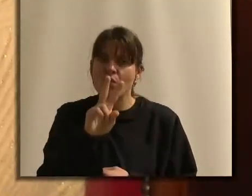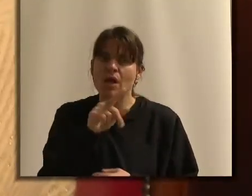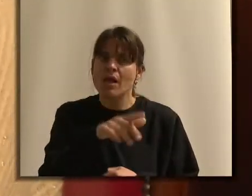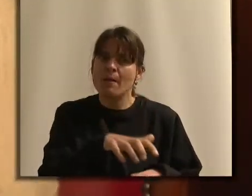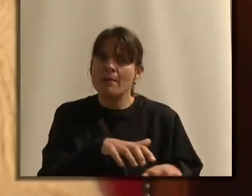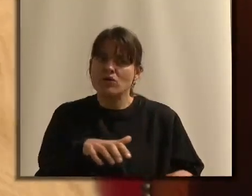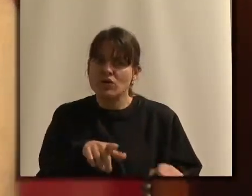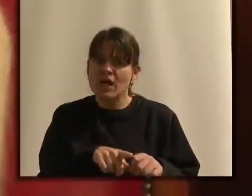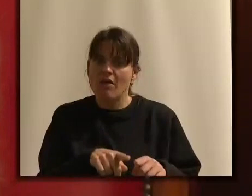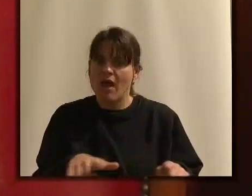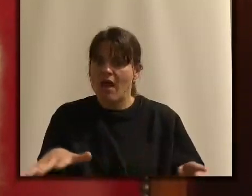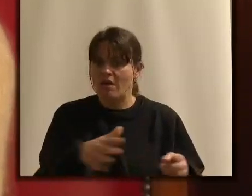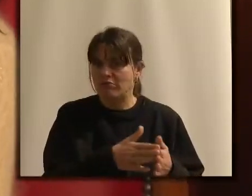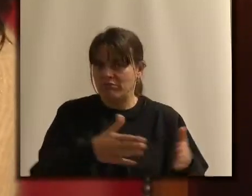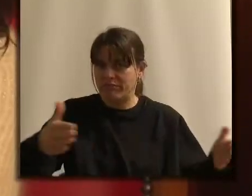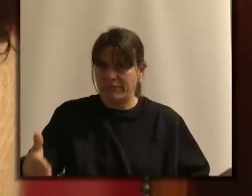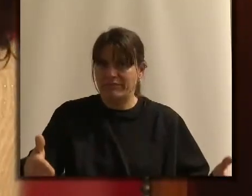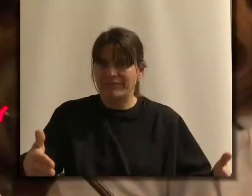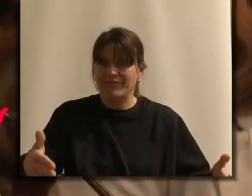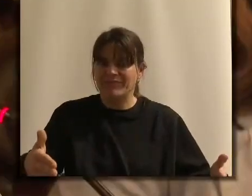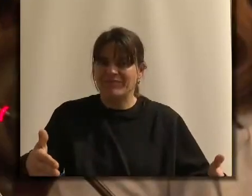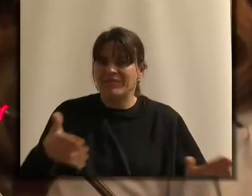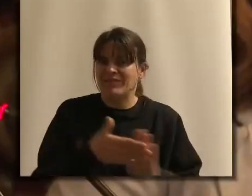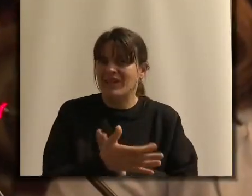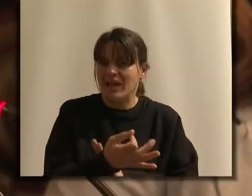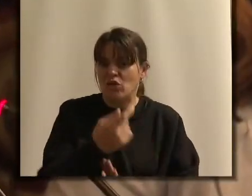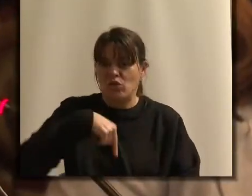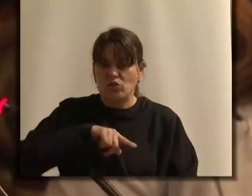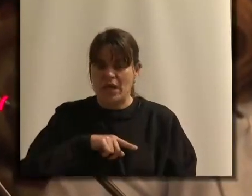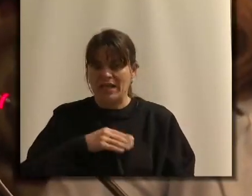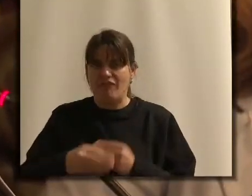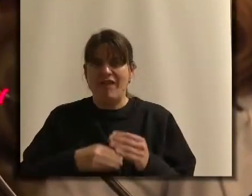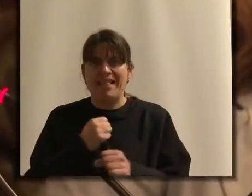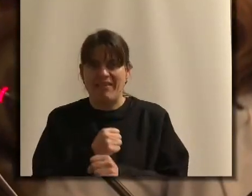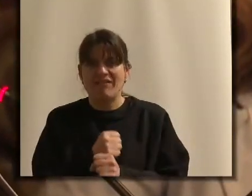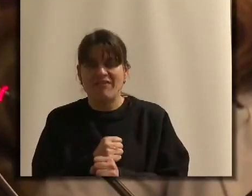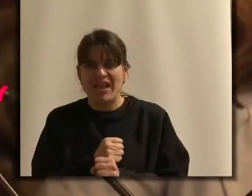major part de traçat. Per tant, en tot cas, nosaltres hem fet la feina